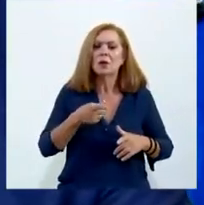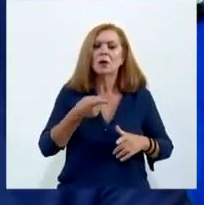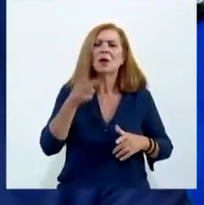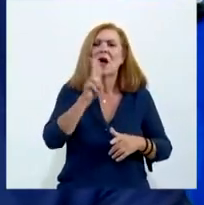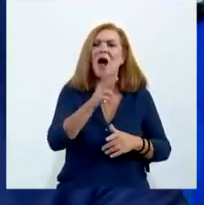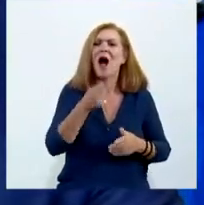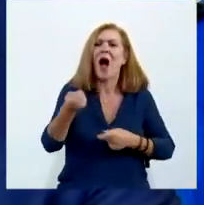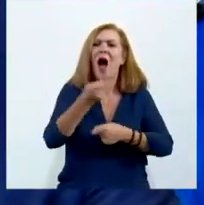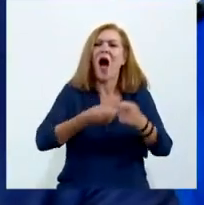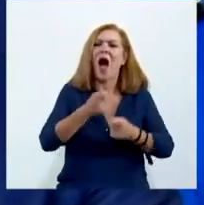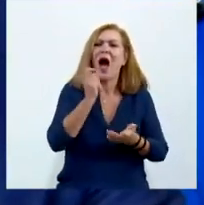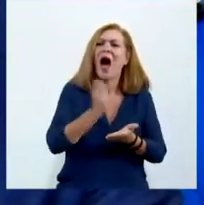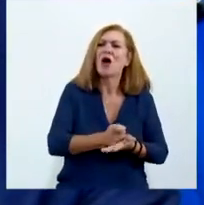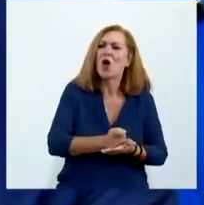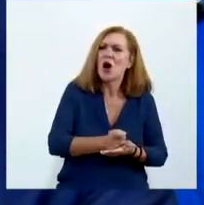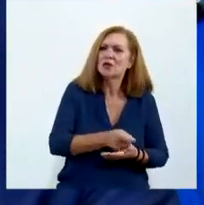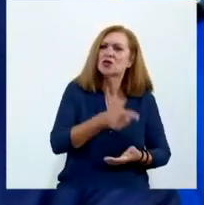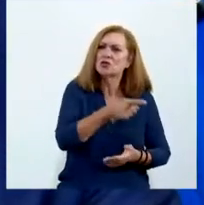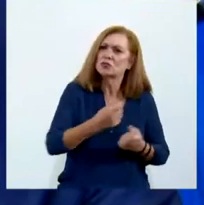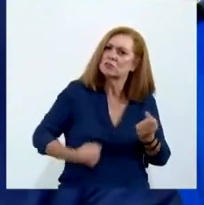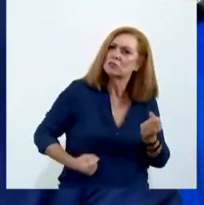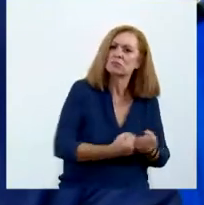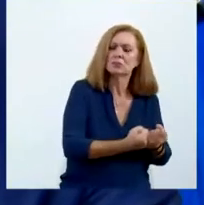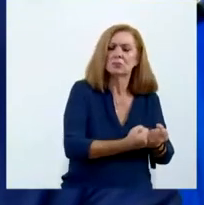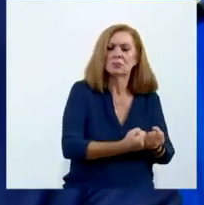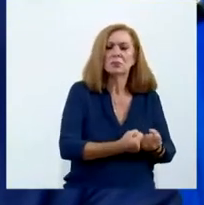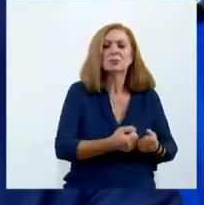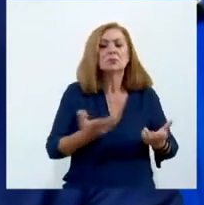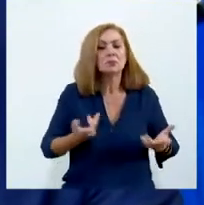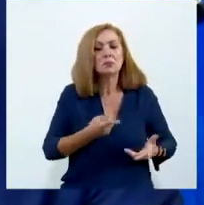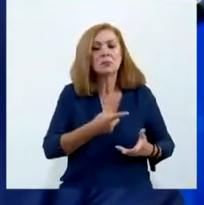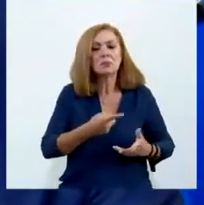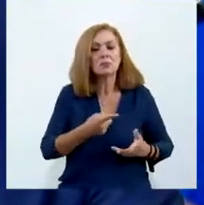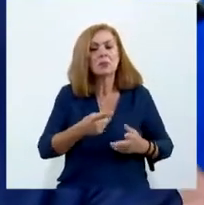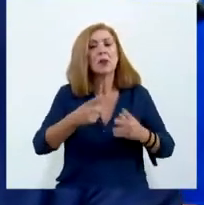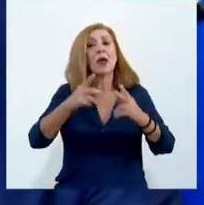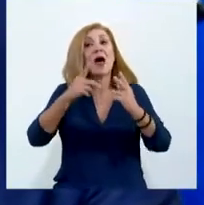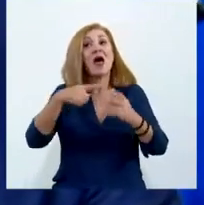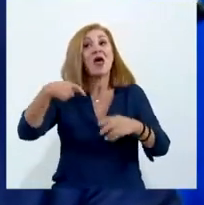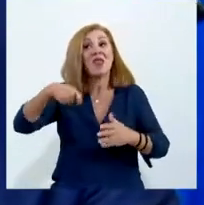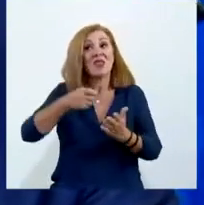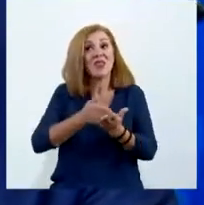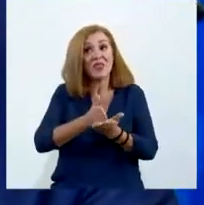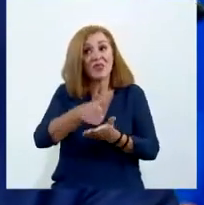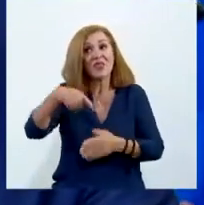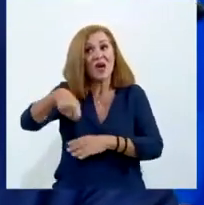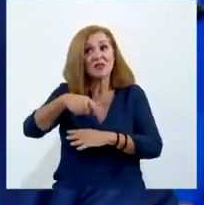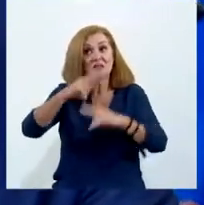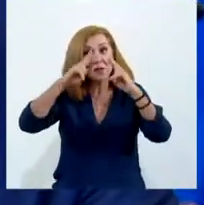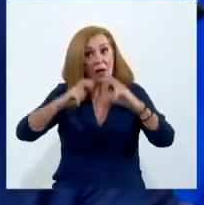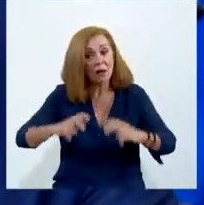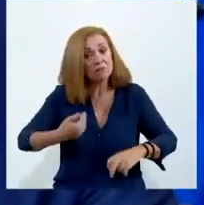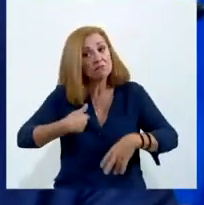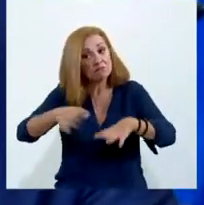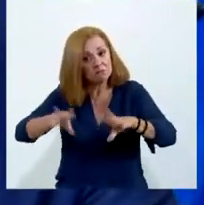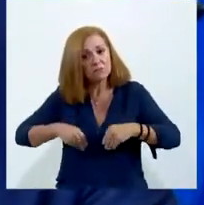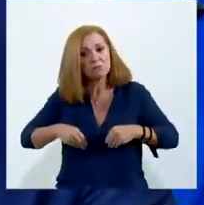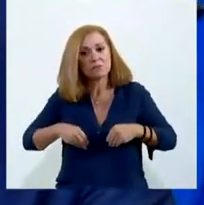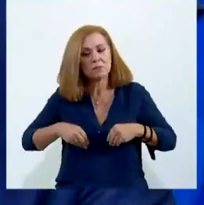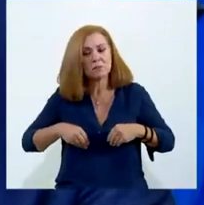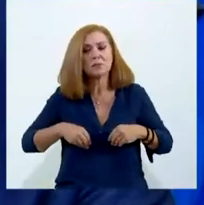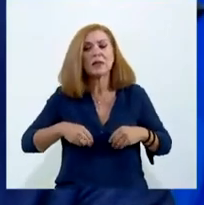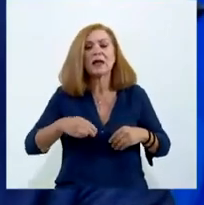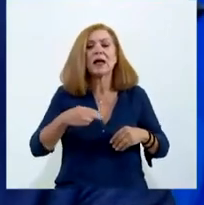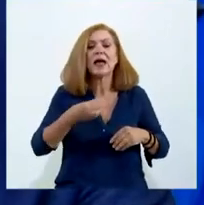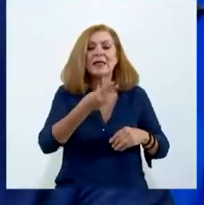Αγοραστού. Πριν από λίγο, μάλιστα, είπε ότι είναι καλοδεχούμενη και η έρευνα της δικαιοσύνης. Σε τρεις εβδομάδες έχουμε αυτοδιοικητικές